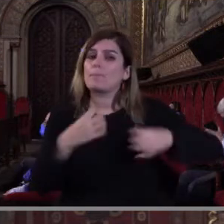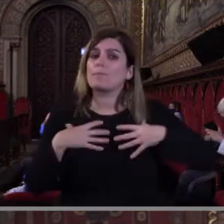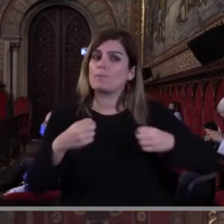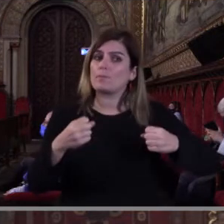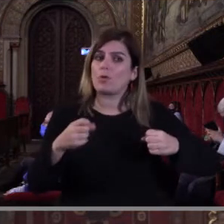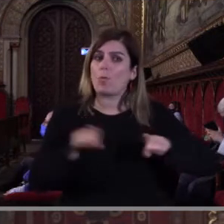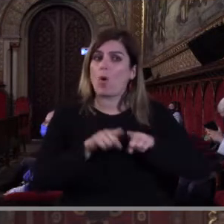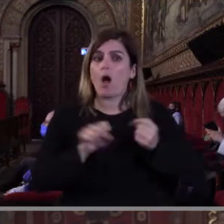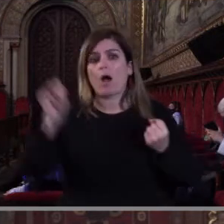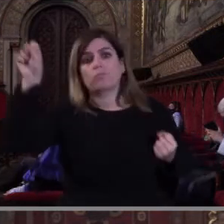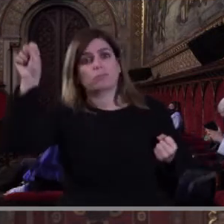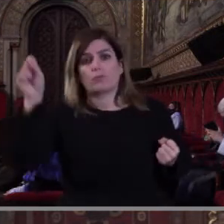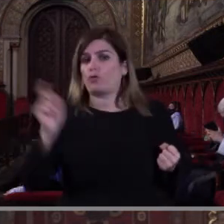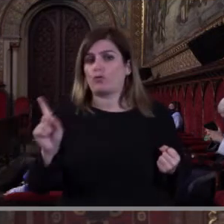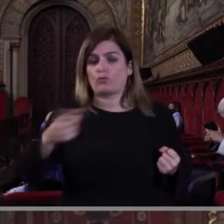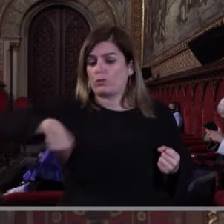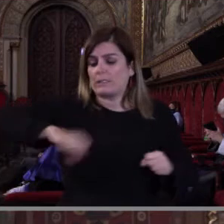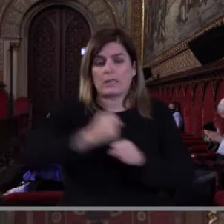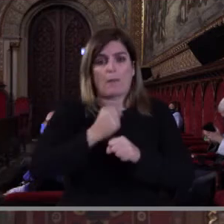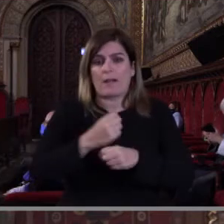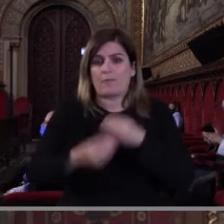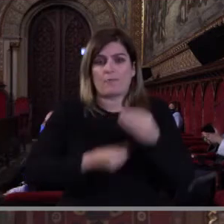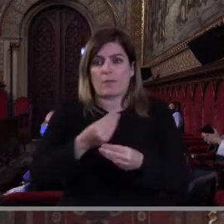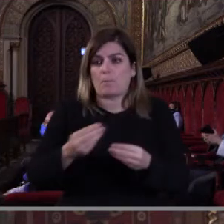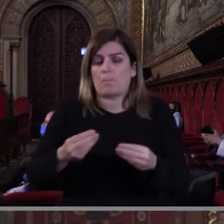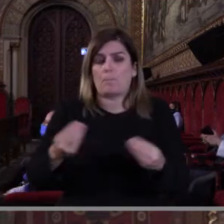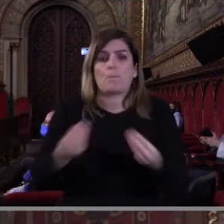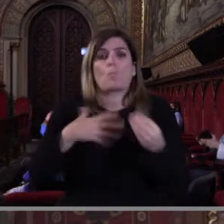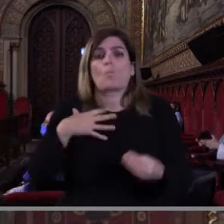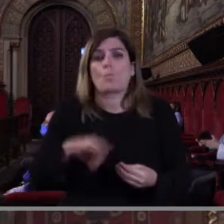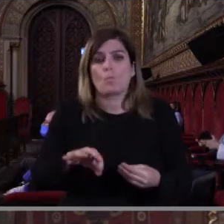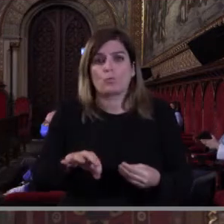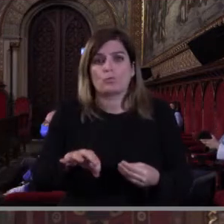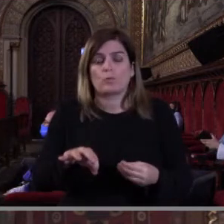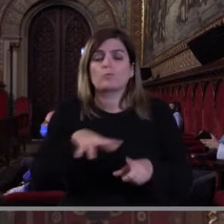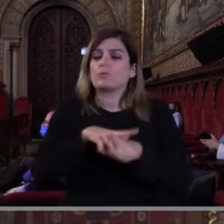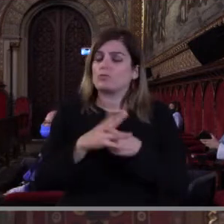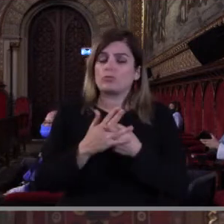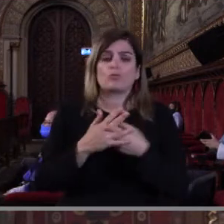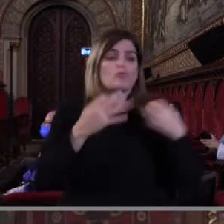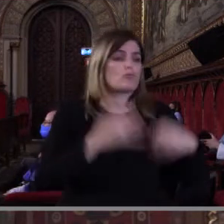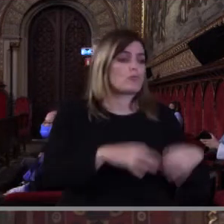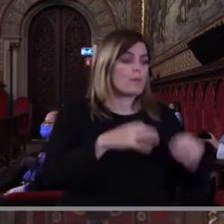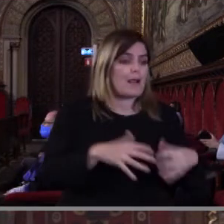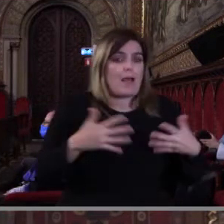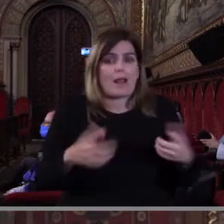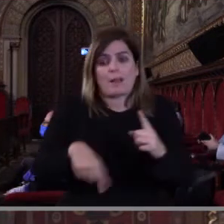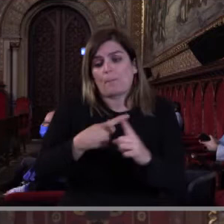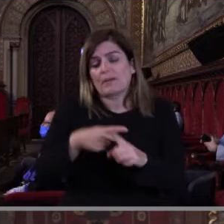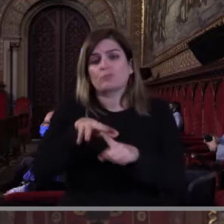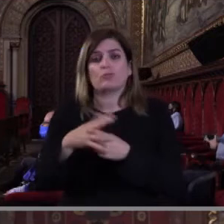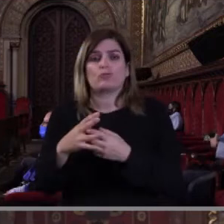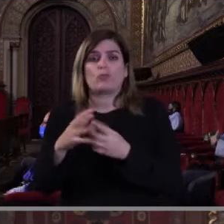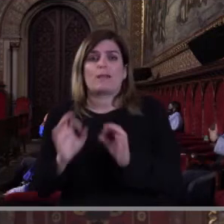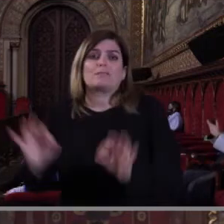herois. Fem la nostra feina de la millor manera que sabem i que podem, amb circumstàncies ordinàries i ara amb